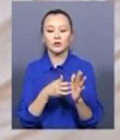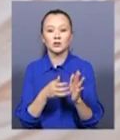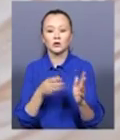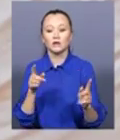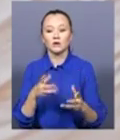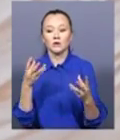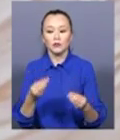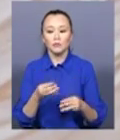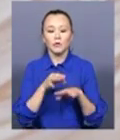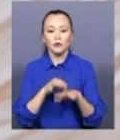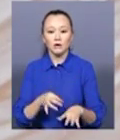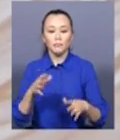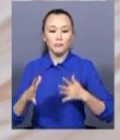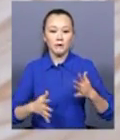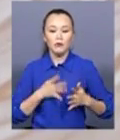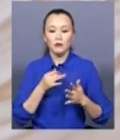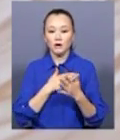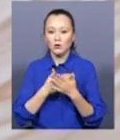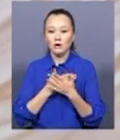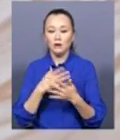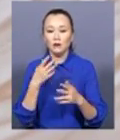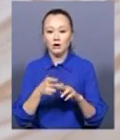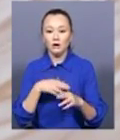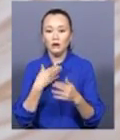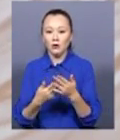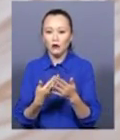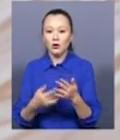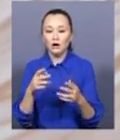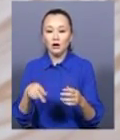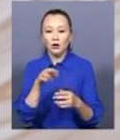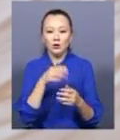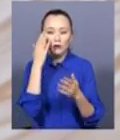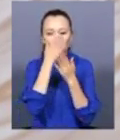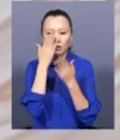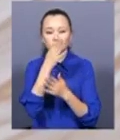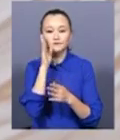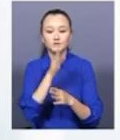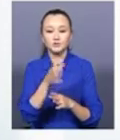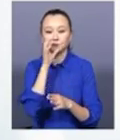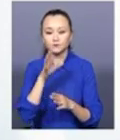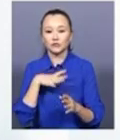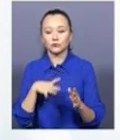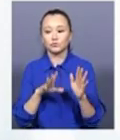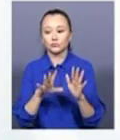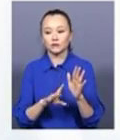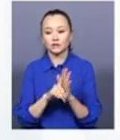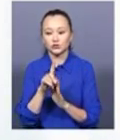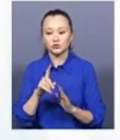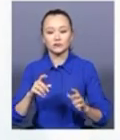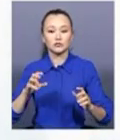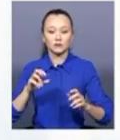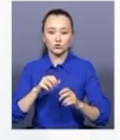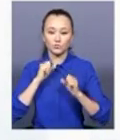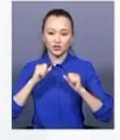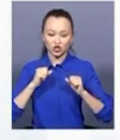несущая никакой нагрузки. Однако этого недостаточно, чтобы день прошел бодро и активно. Поэтому